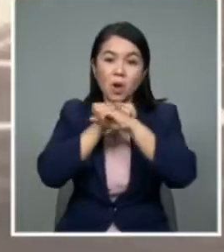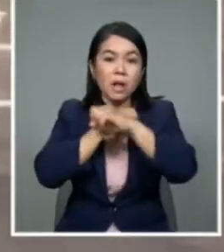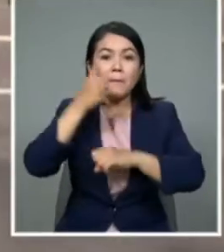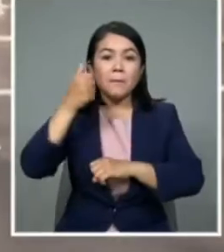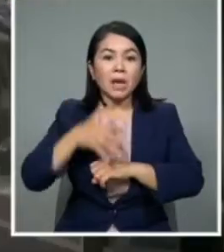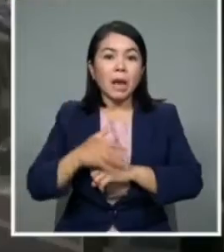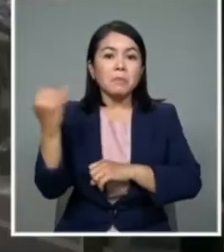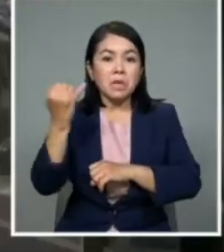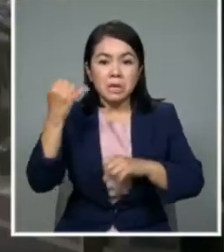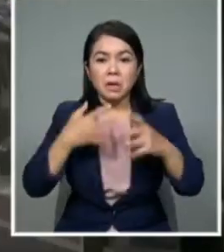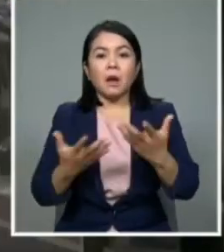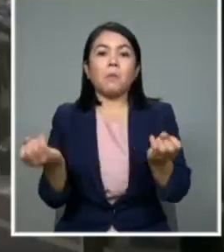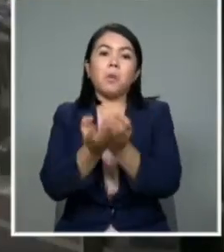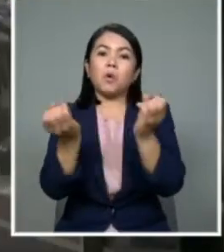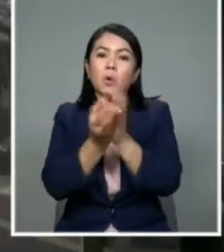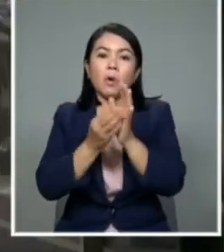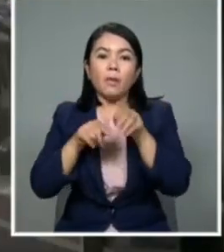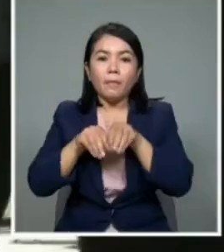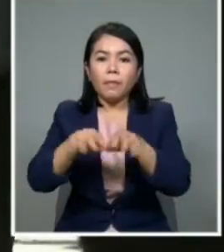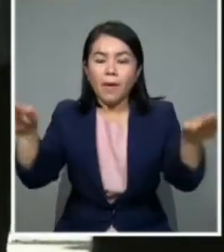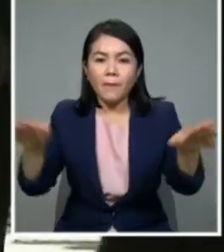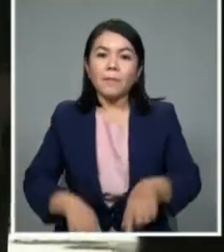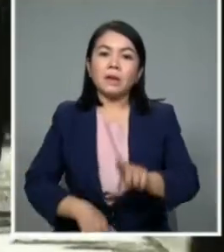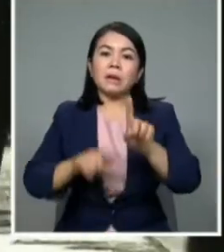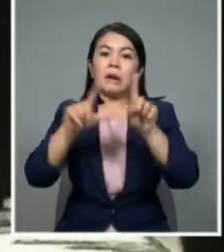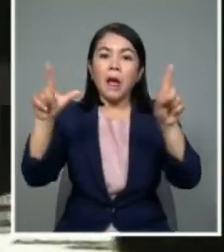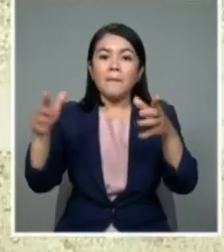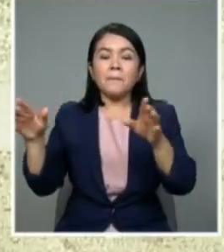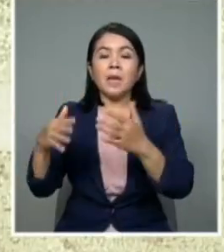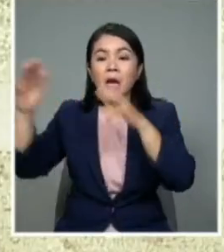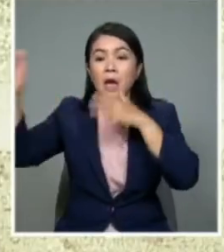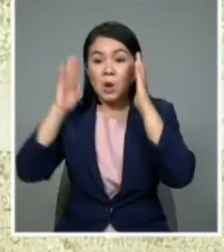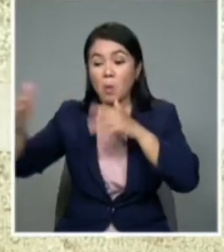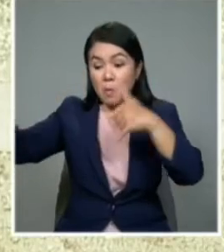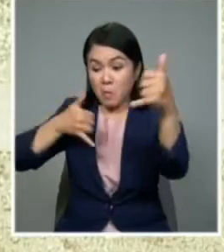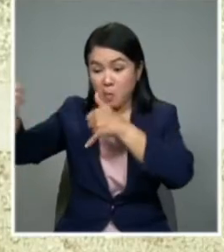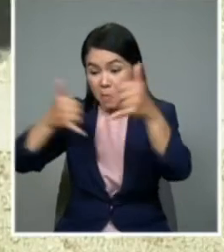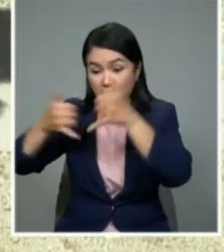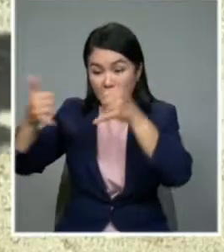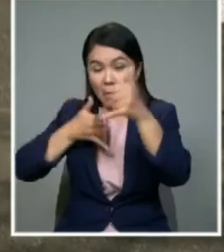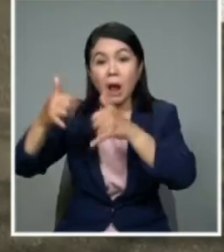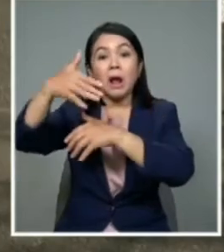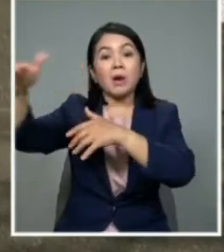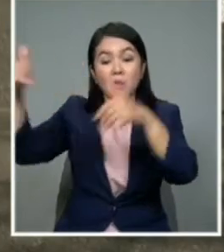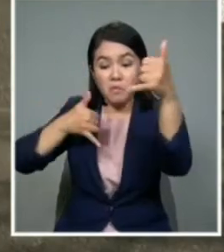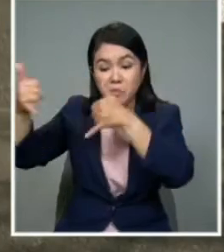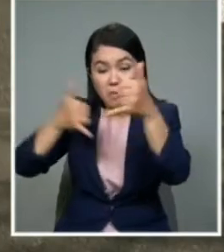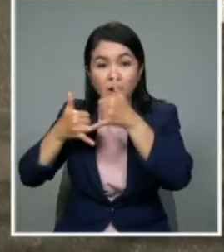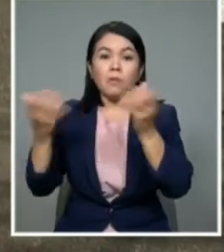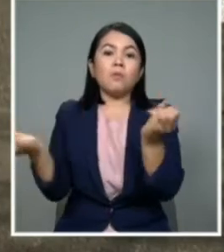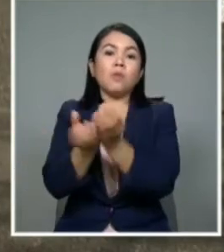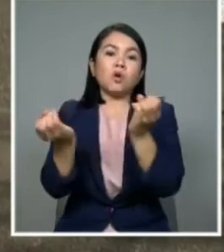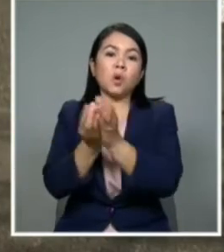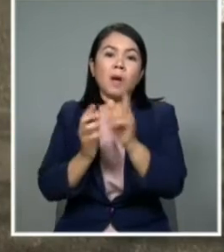ายในประเทศได้ไม่ดีและควบคุมการหลั่งไหลเข้าประเทศของผู้ติดเชื้อที่เดินทางมาจากนอกสหรัฐไม่ได้นะคะ